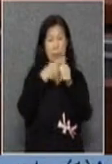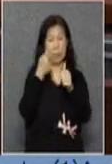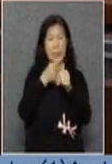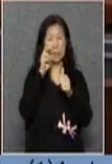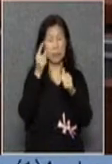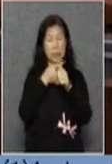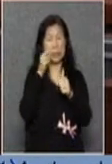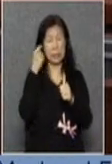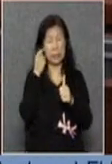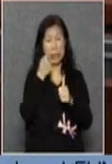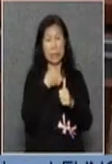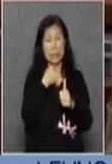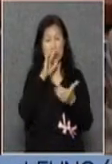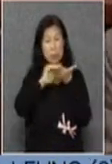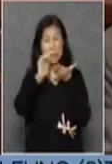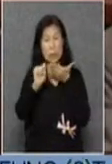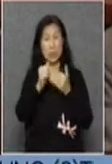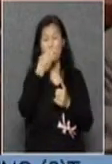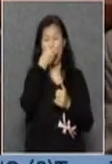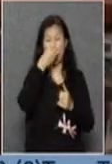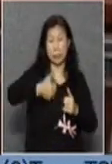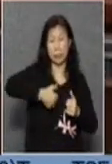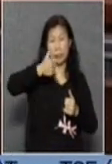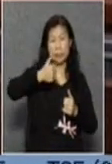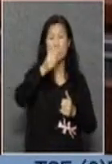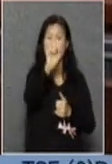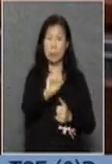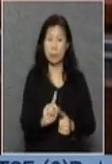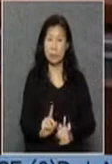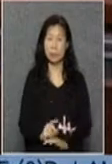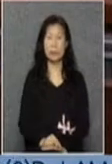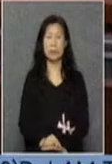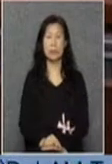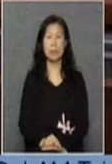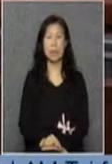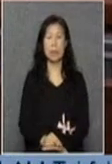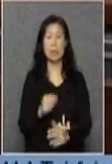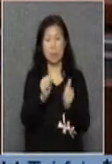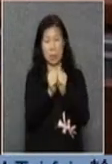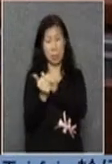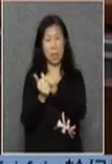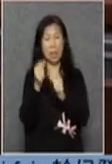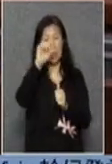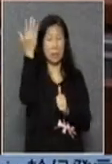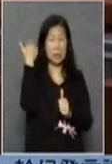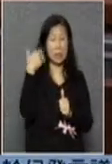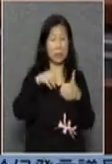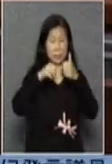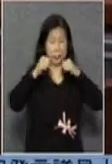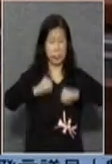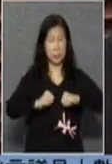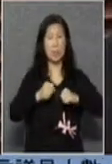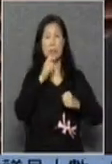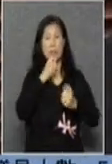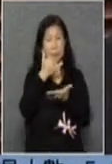楚，我哋香港成功之處係喺邊度？我哋賴以成功，我哋點樣去鞏固我哋嘅